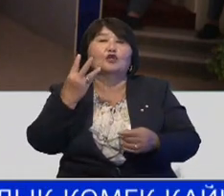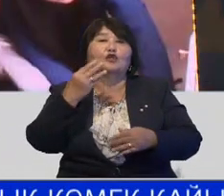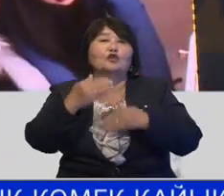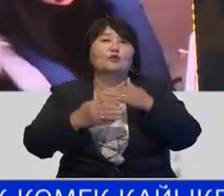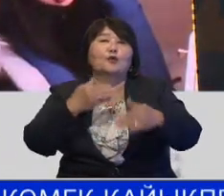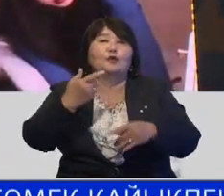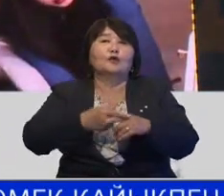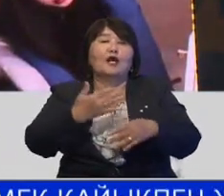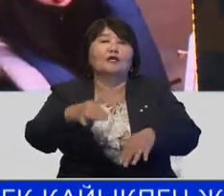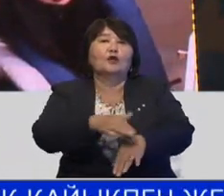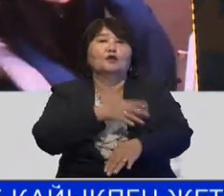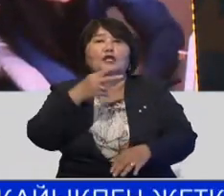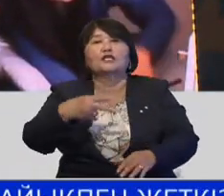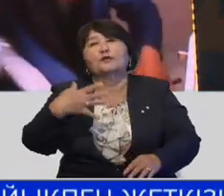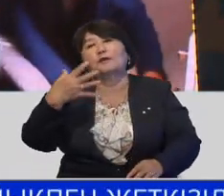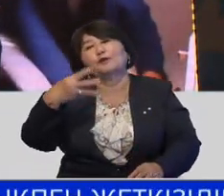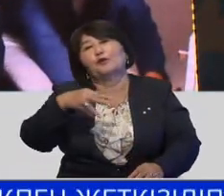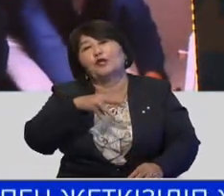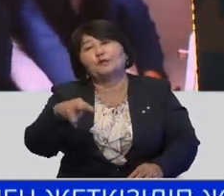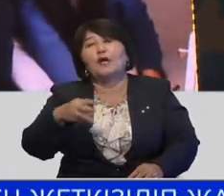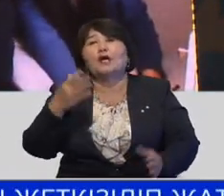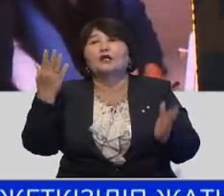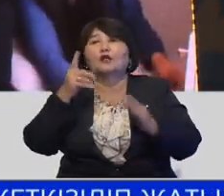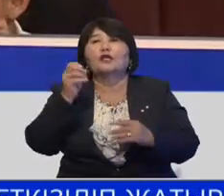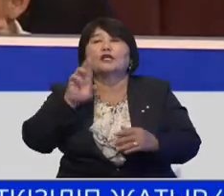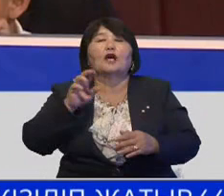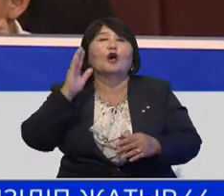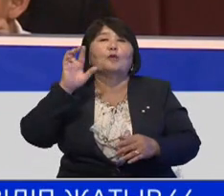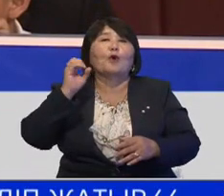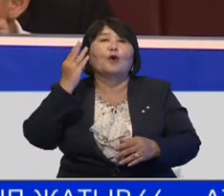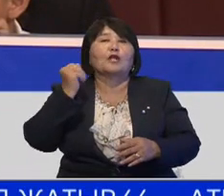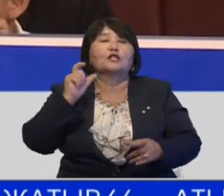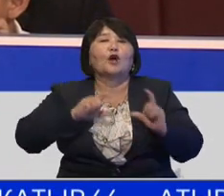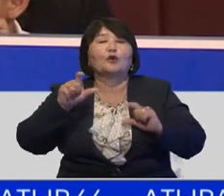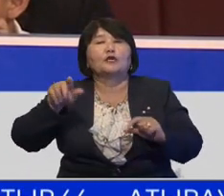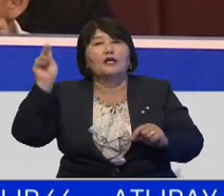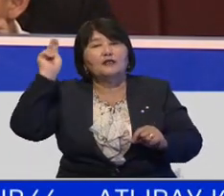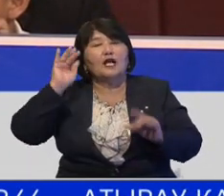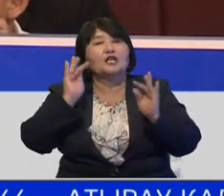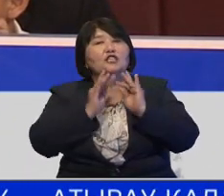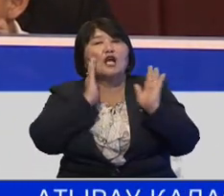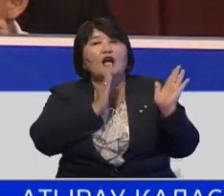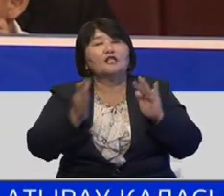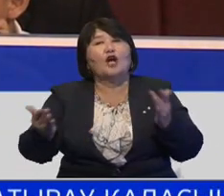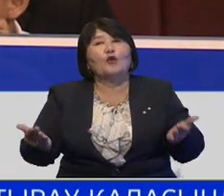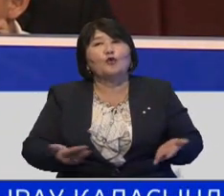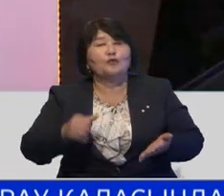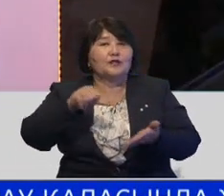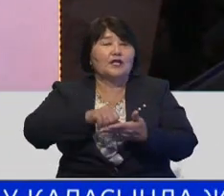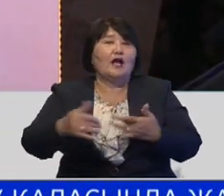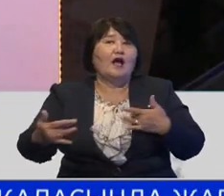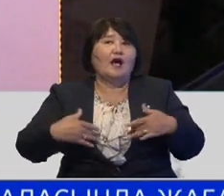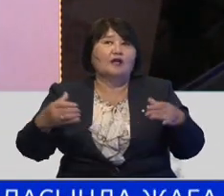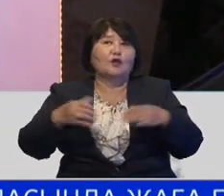тұрады. Әрқайсысының ұзақтығы 25-30 минут. Телехикаяда Болашақ университетіндегі білім алушылардың жатақханадағы өмірі көрініс тапқан.